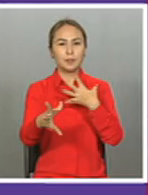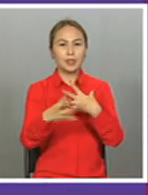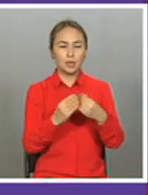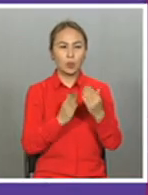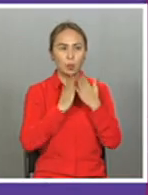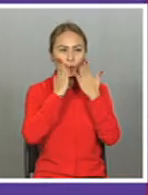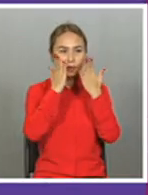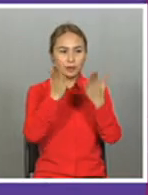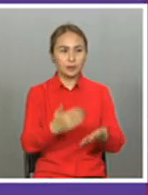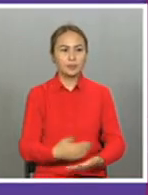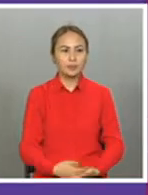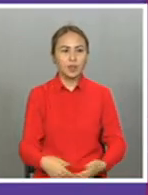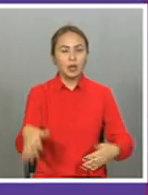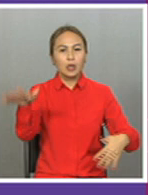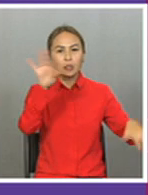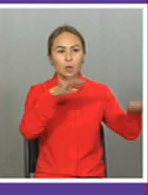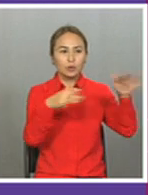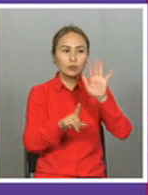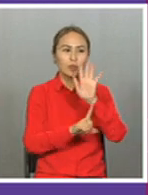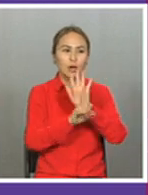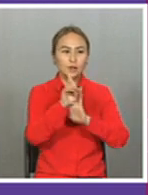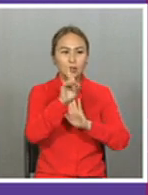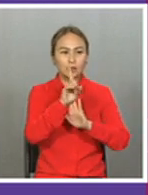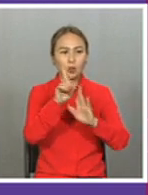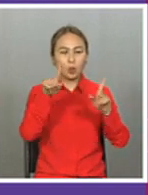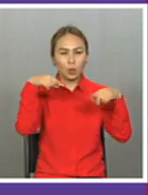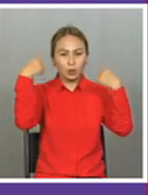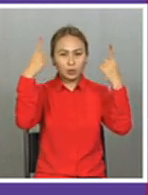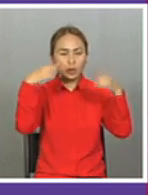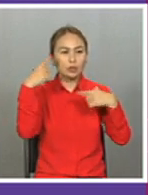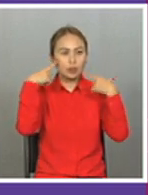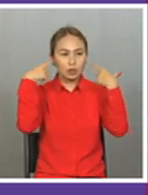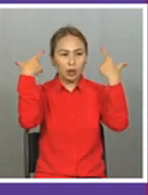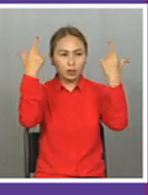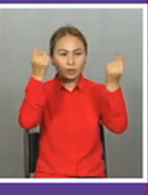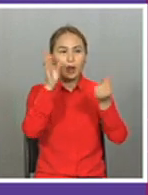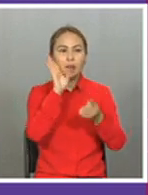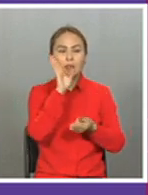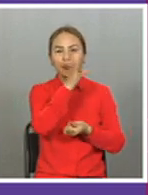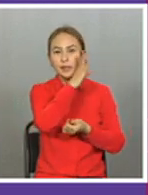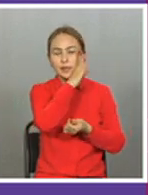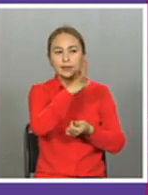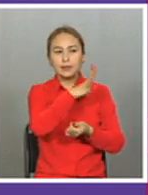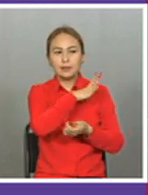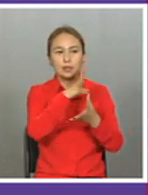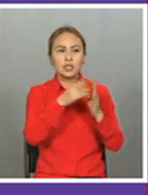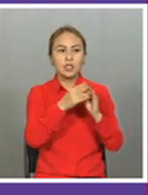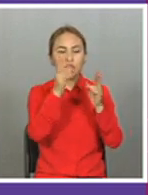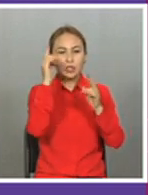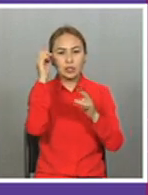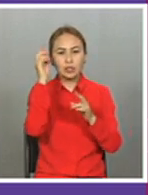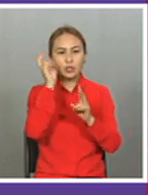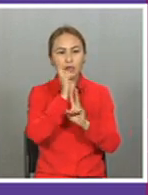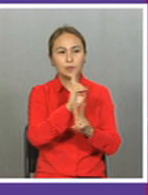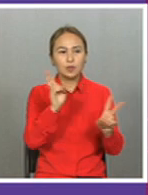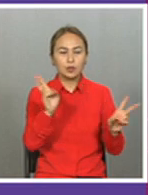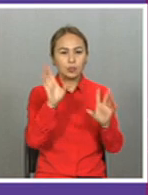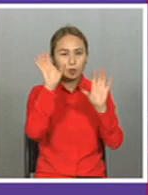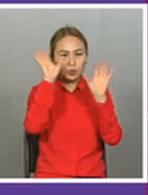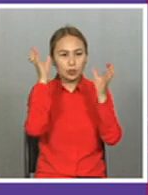оқиық. Таудың бұлағынан, қойдың құлағынан, анамның киізінен,